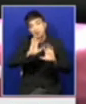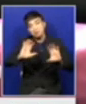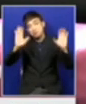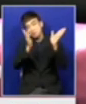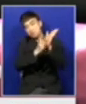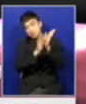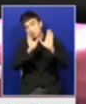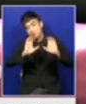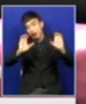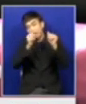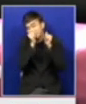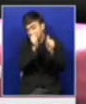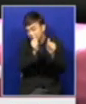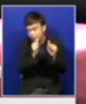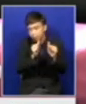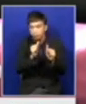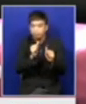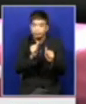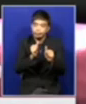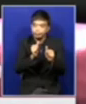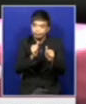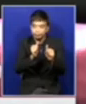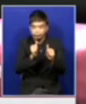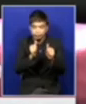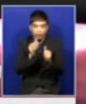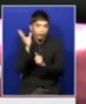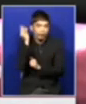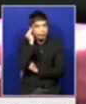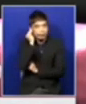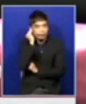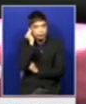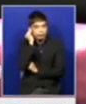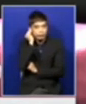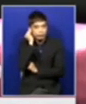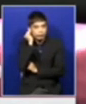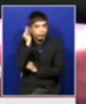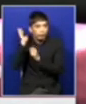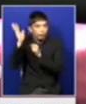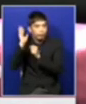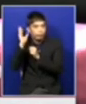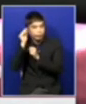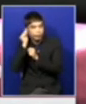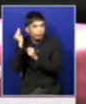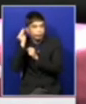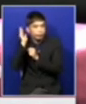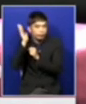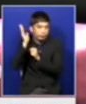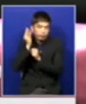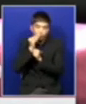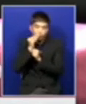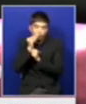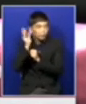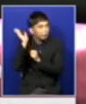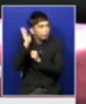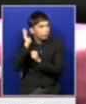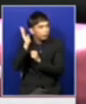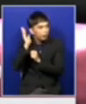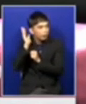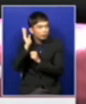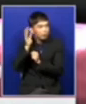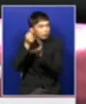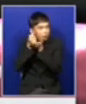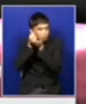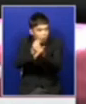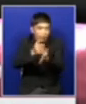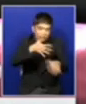นในตัวเลขไม่แพ้กันค่ะดิฉันนั่งฟังอยู่จากการอภิปรายที่ผ่านมามีการกล่าวว่ามีการช่วยเหลือพี่น้อง